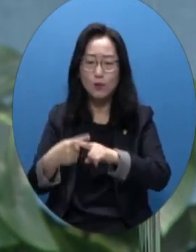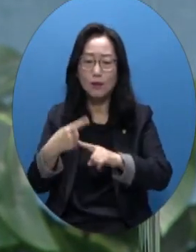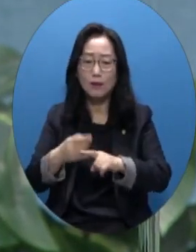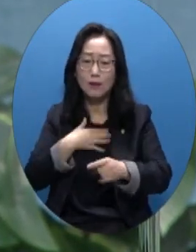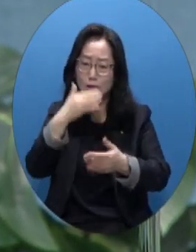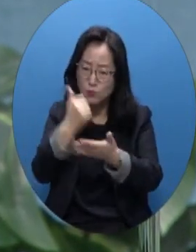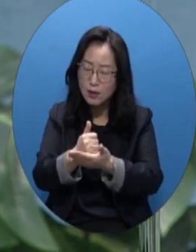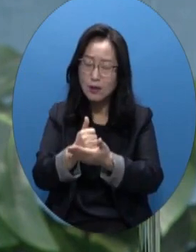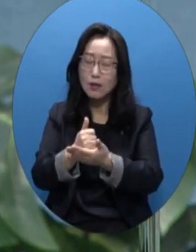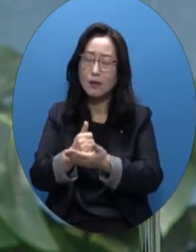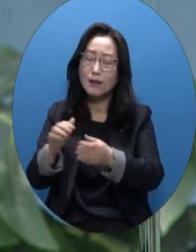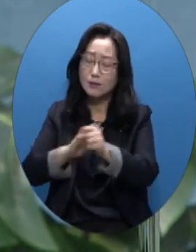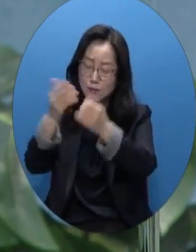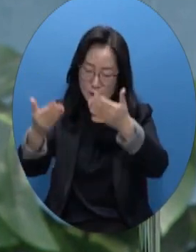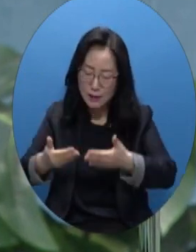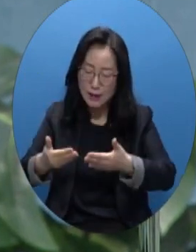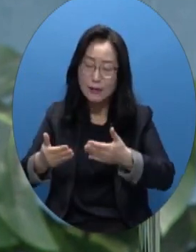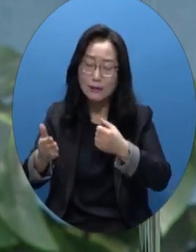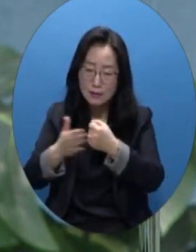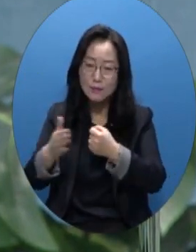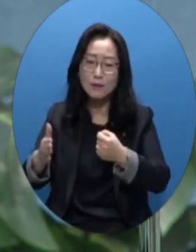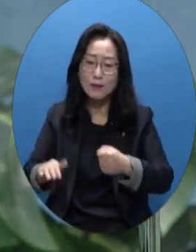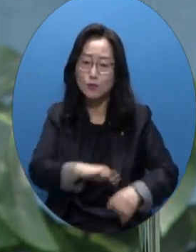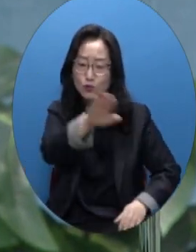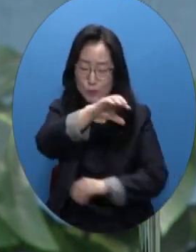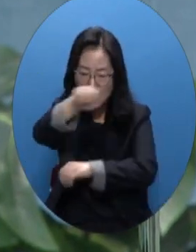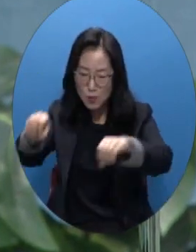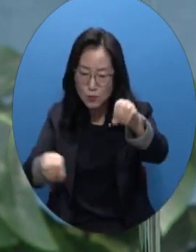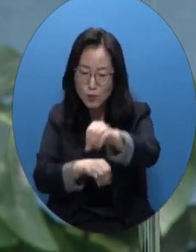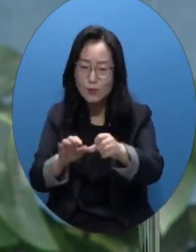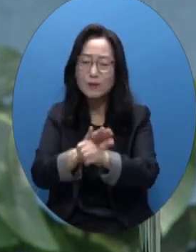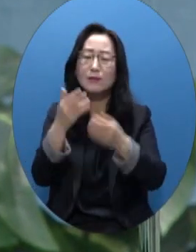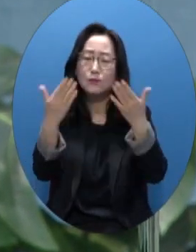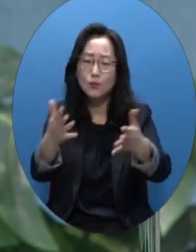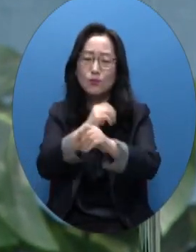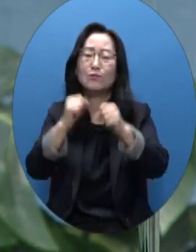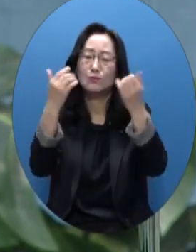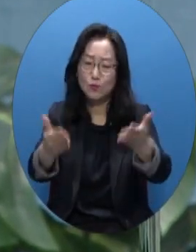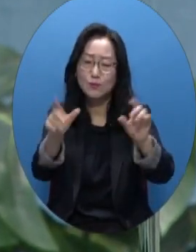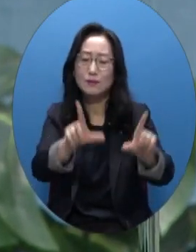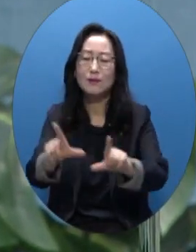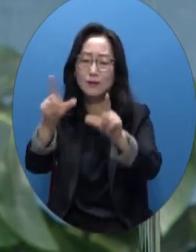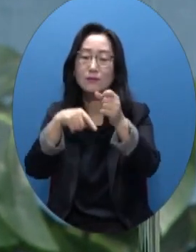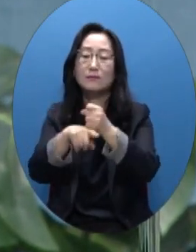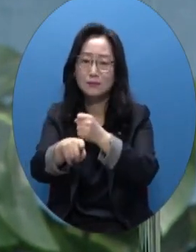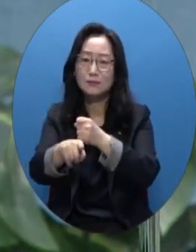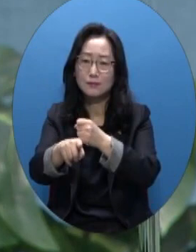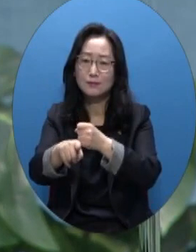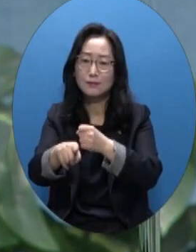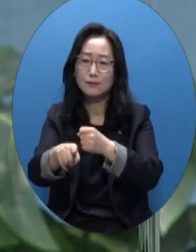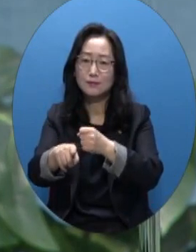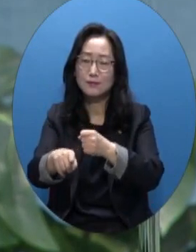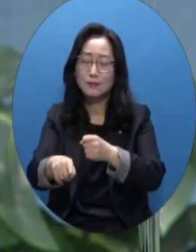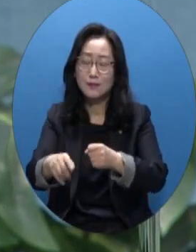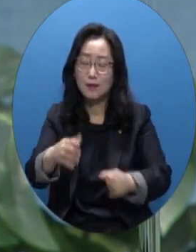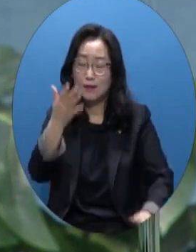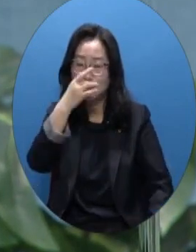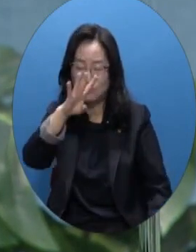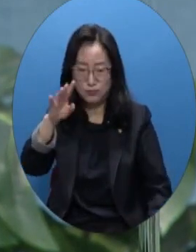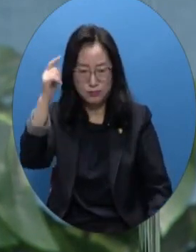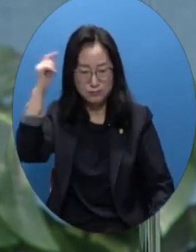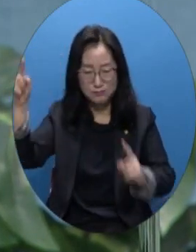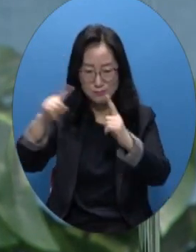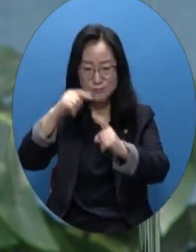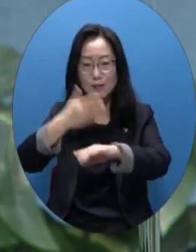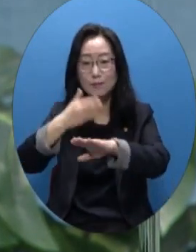죄인이 그렇게 사랑을 받았기 때문에 우리도 사랑하고 용서하며 살아가는 것입니다 절대 원대로 절대 감사의